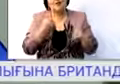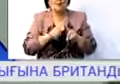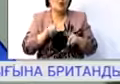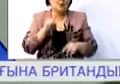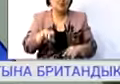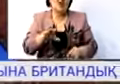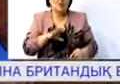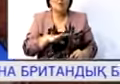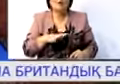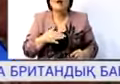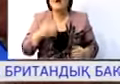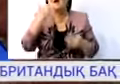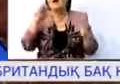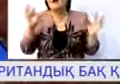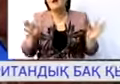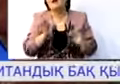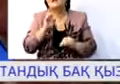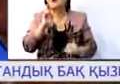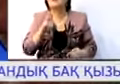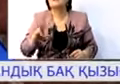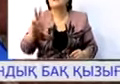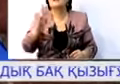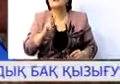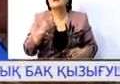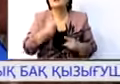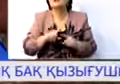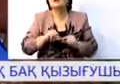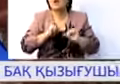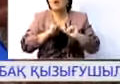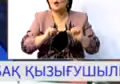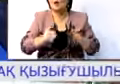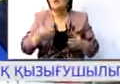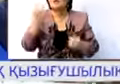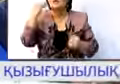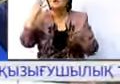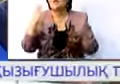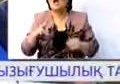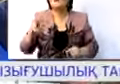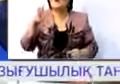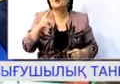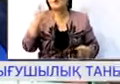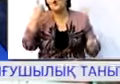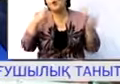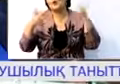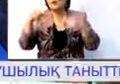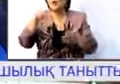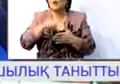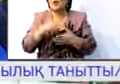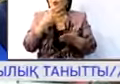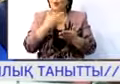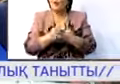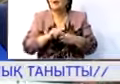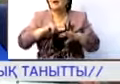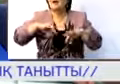осында болды. Халық аспаптарында Құлахмет Нәлтаевтың Көкен батыр жорығы, Жеңіс күні, Наурыз секілді туындылар орындалып, өзі